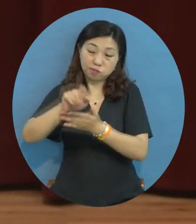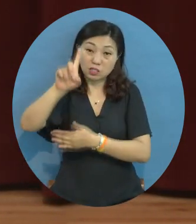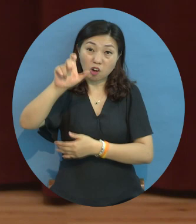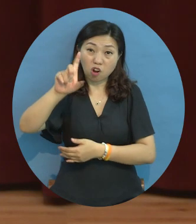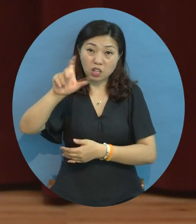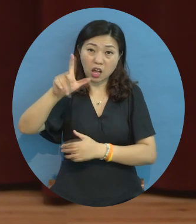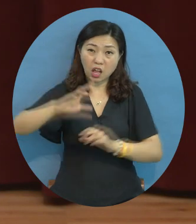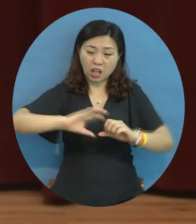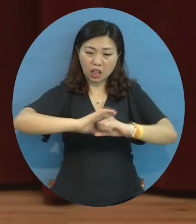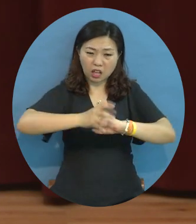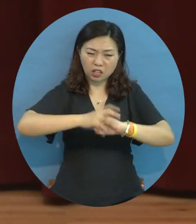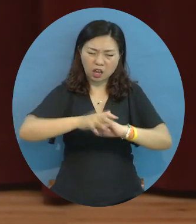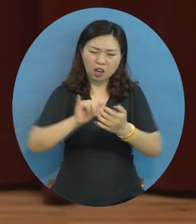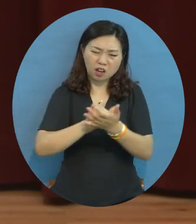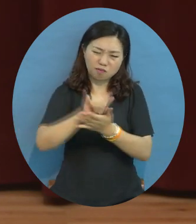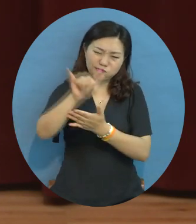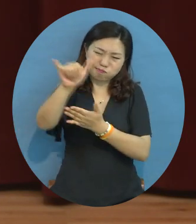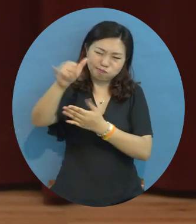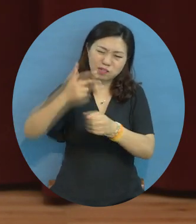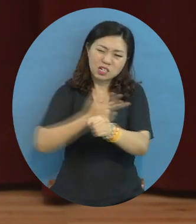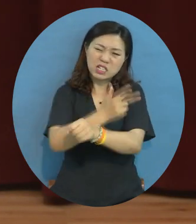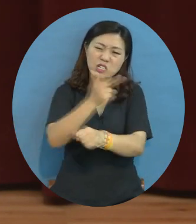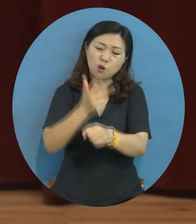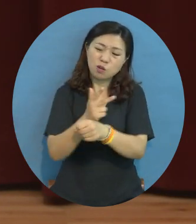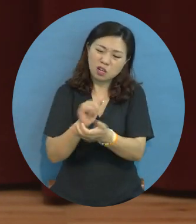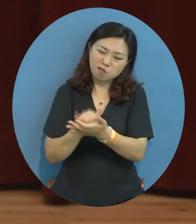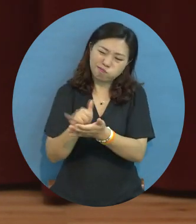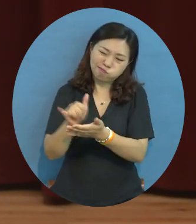막 7시간씩 가가지고